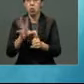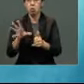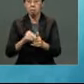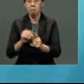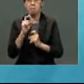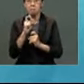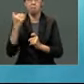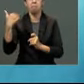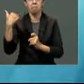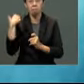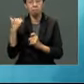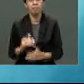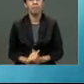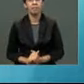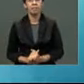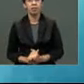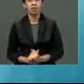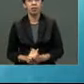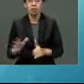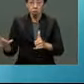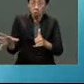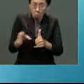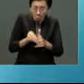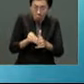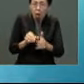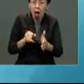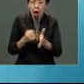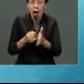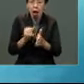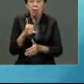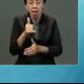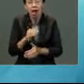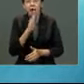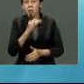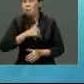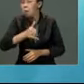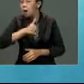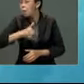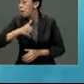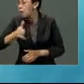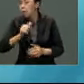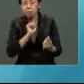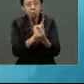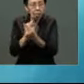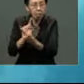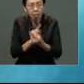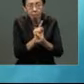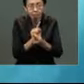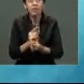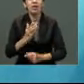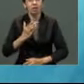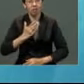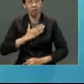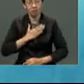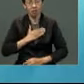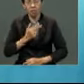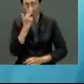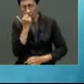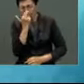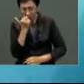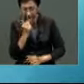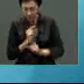มีการสามารถติดเชื้อกันได้มากขึ้นจากกิจกรรมต่างๆเหล่านี้เพราะฉะนั้นต้องติดตาม